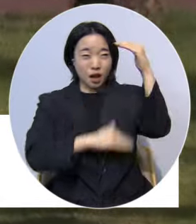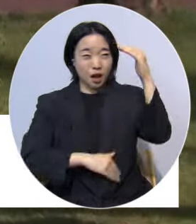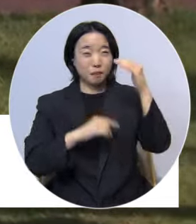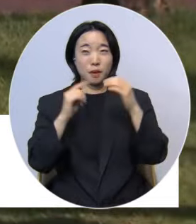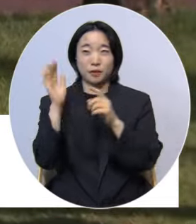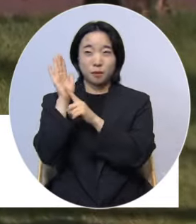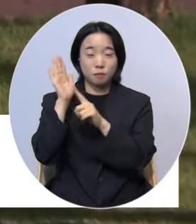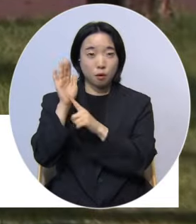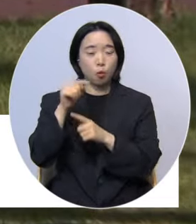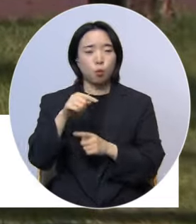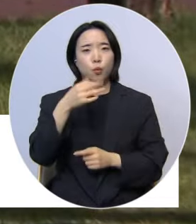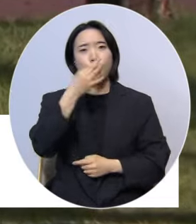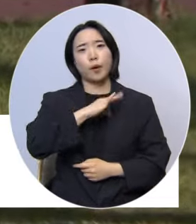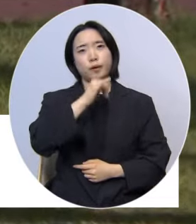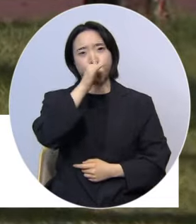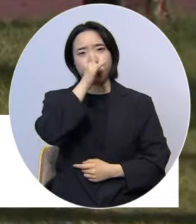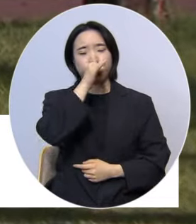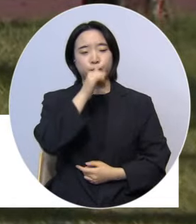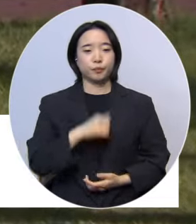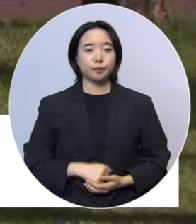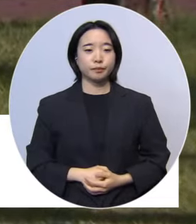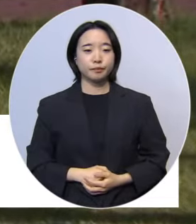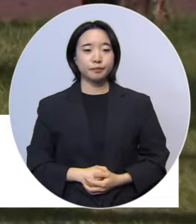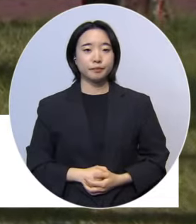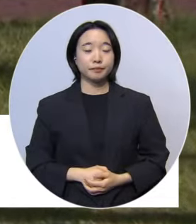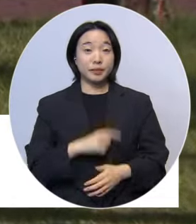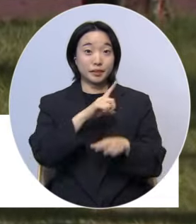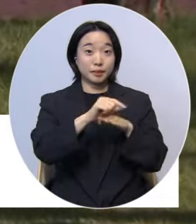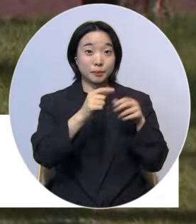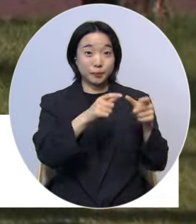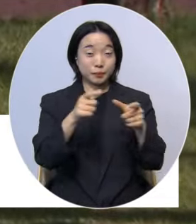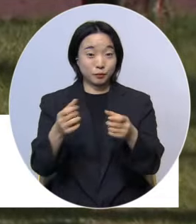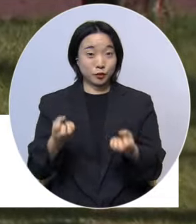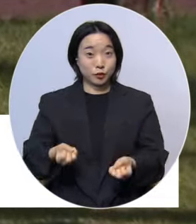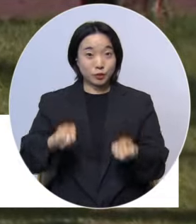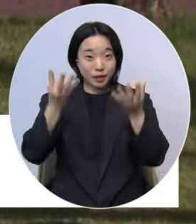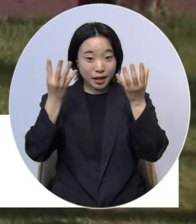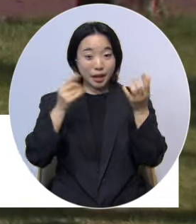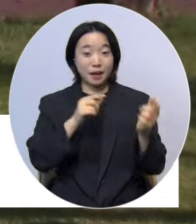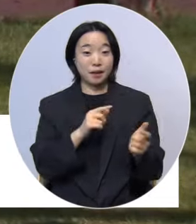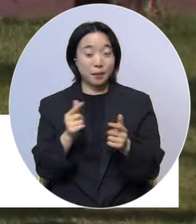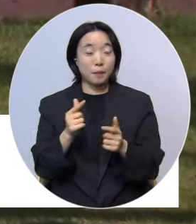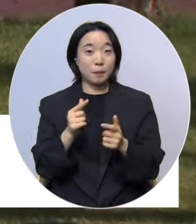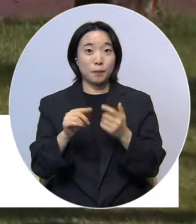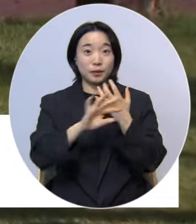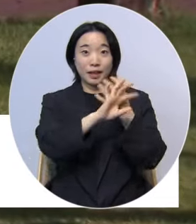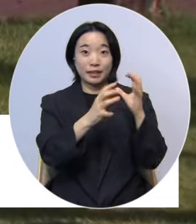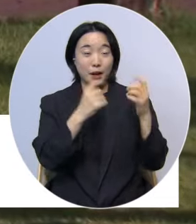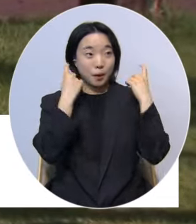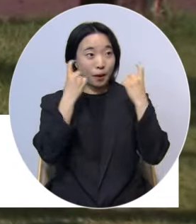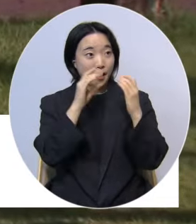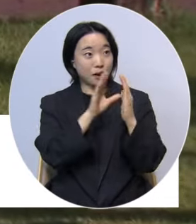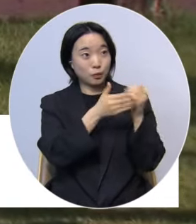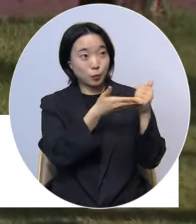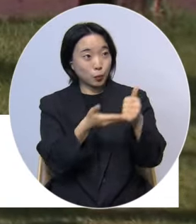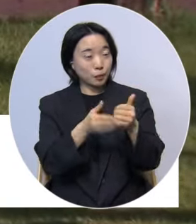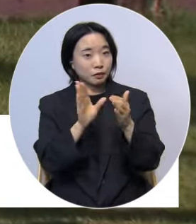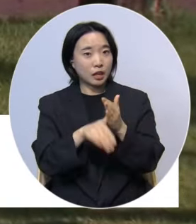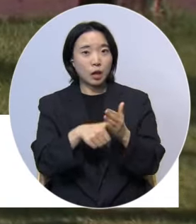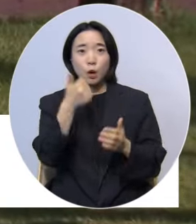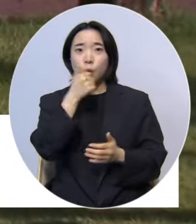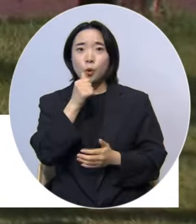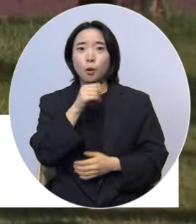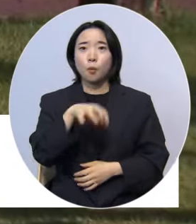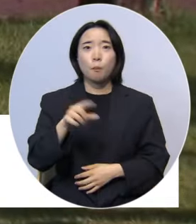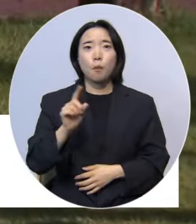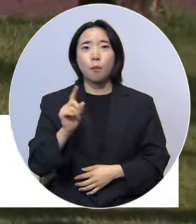생각해요 우리가 뭐 지역에 있는 많은 축제에 또는 뭐 어 외국에 있는 관광객을